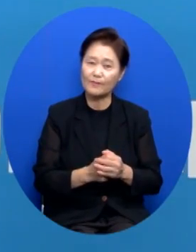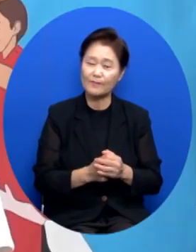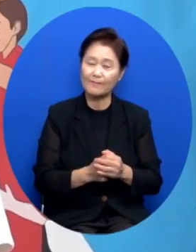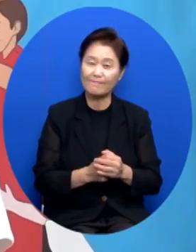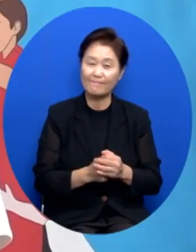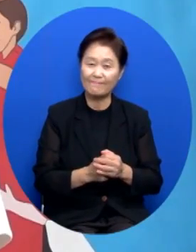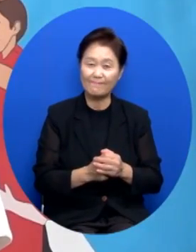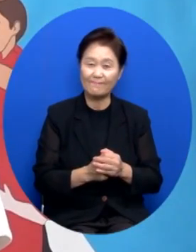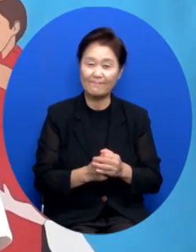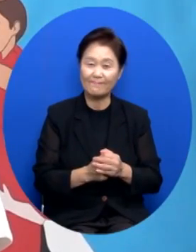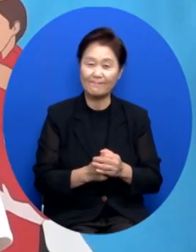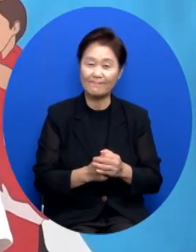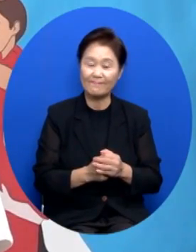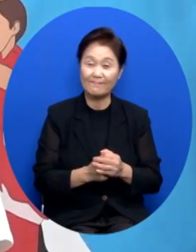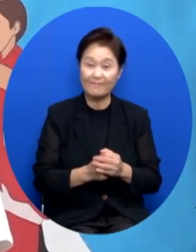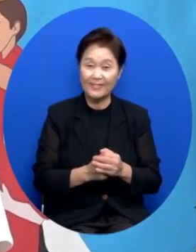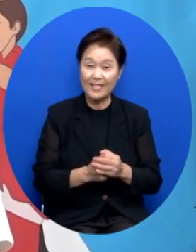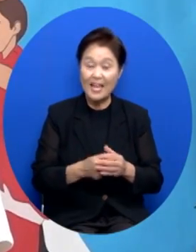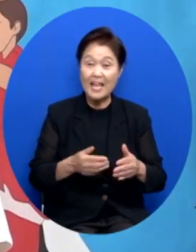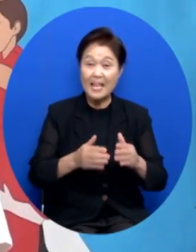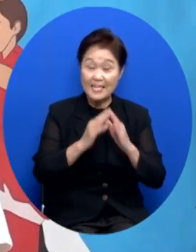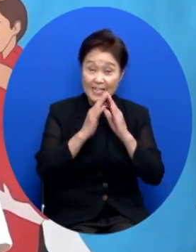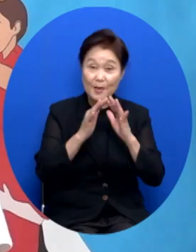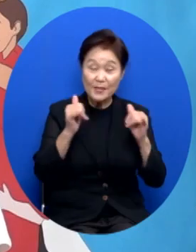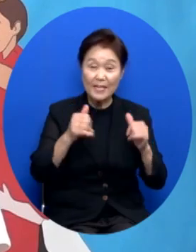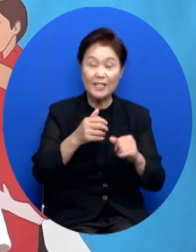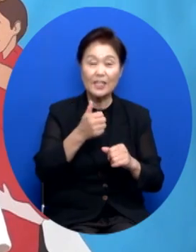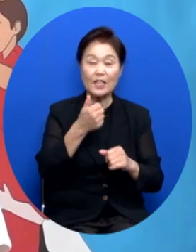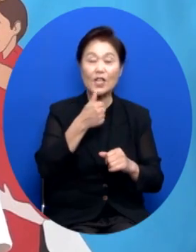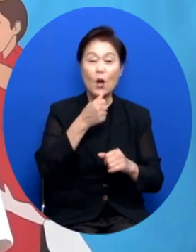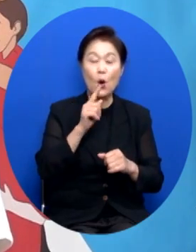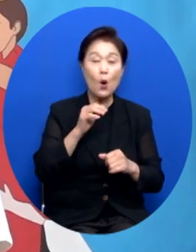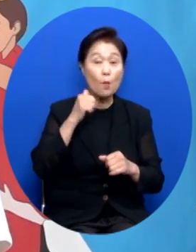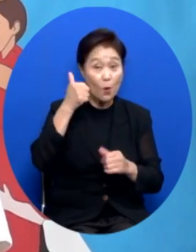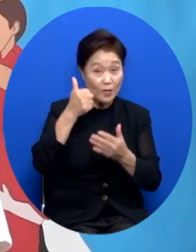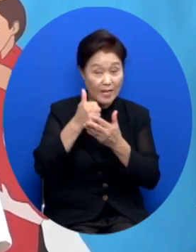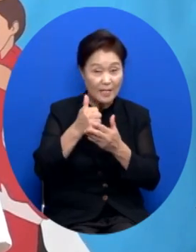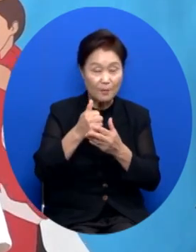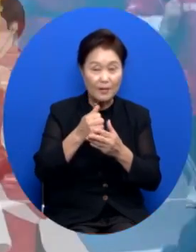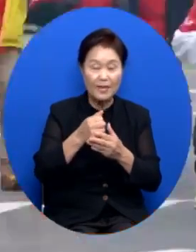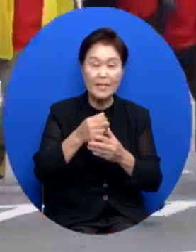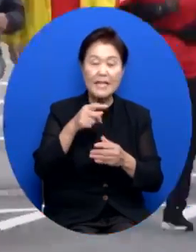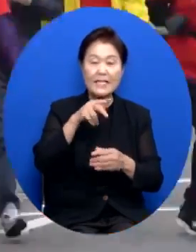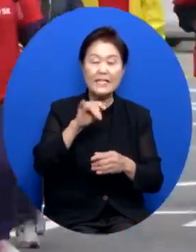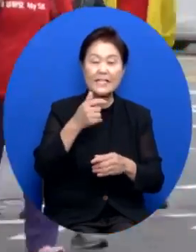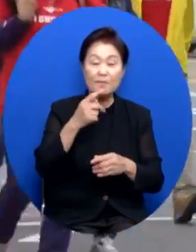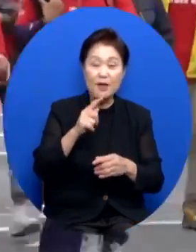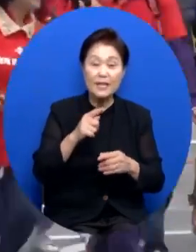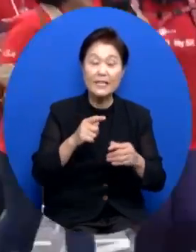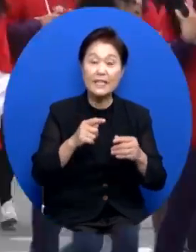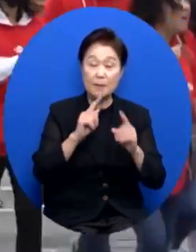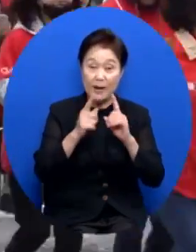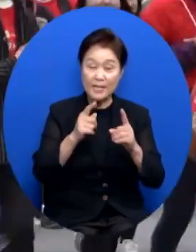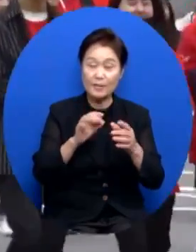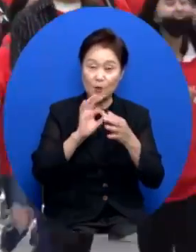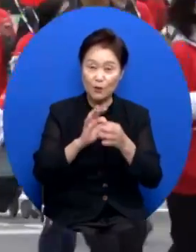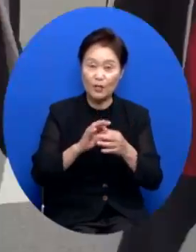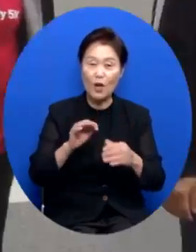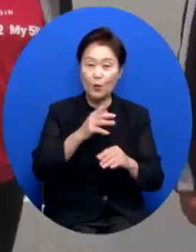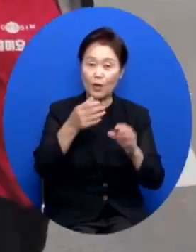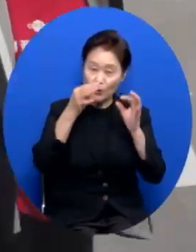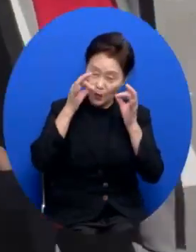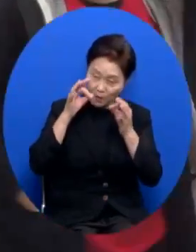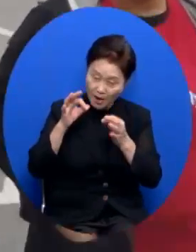네. NCMN의 설립자이신 홍성건 목사님께서는 신명기 15장 7절에서 이야기하는 우리가 돌아보아야